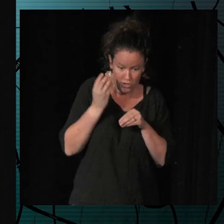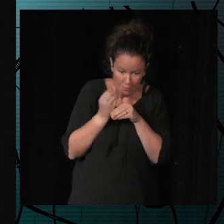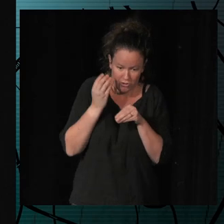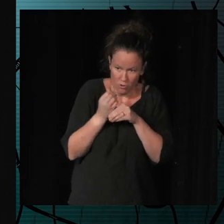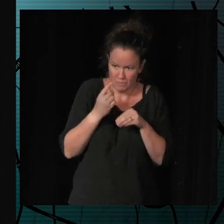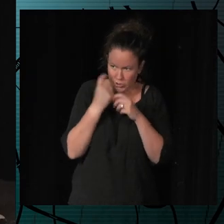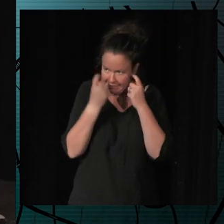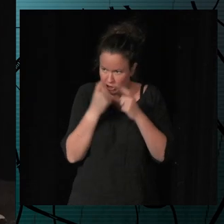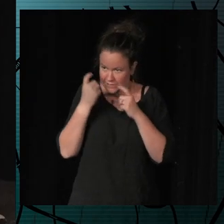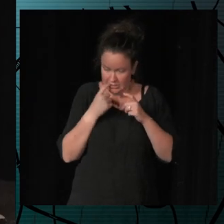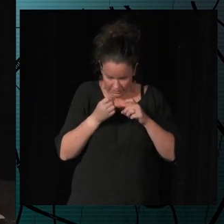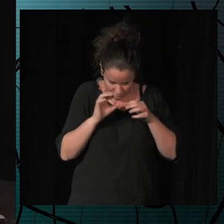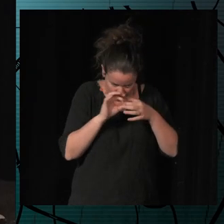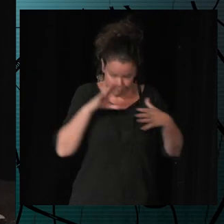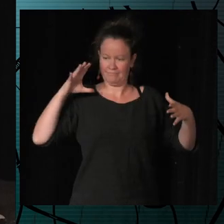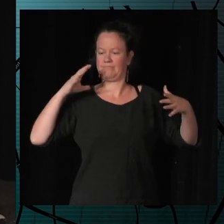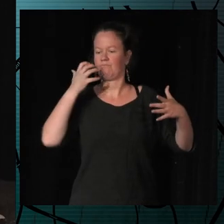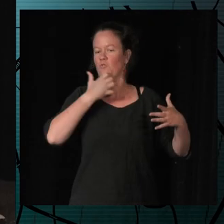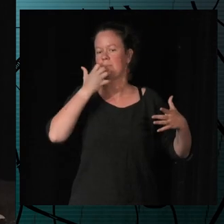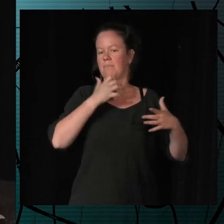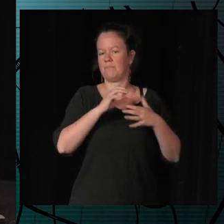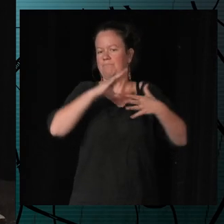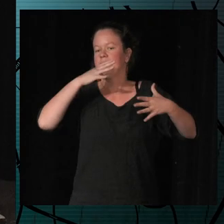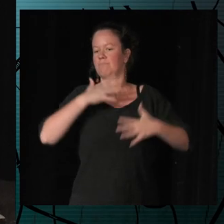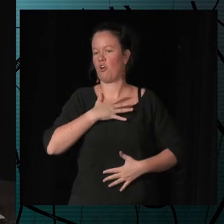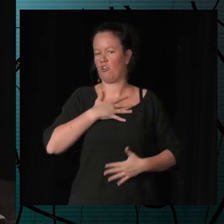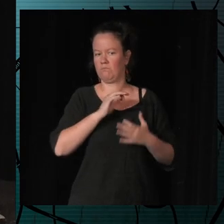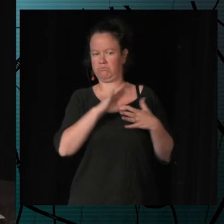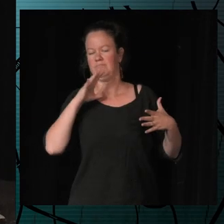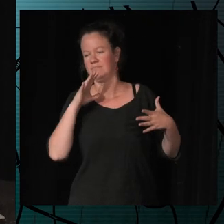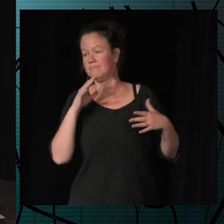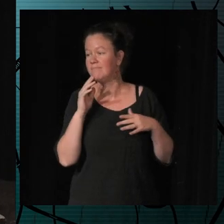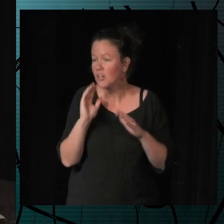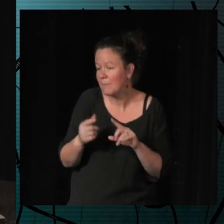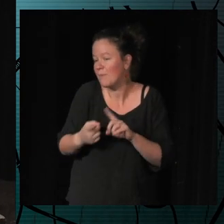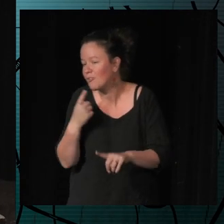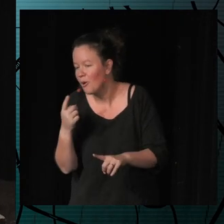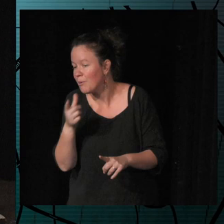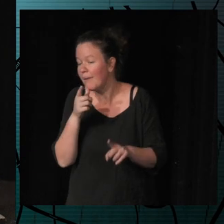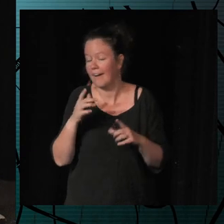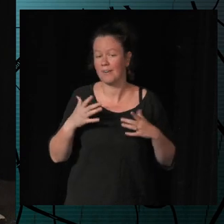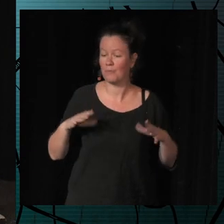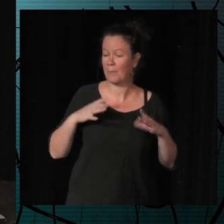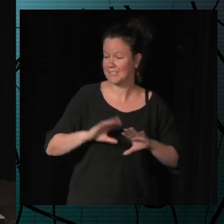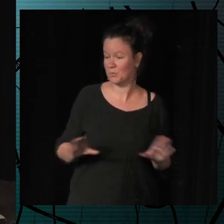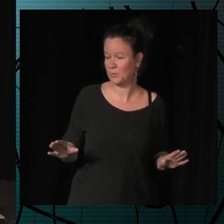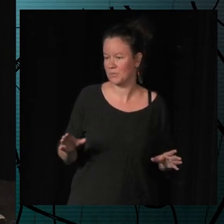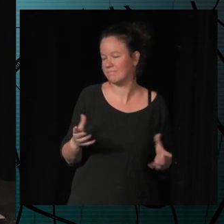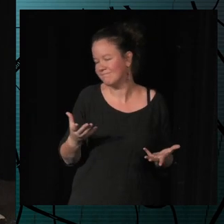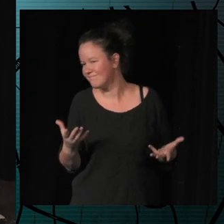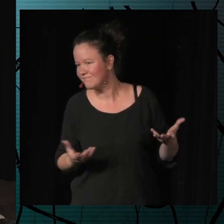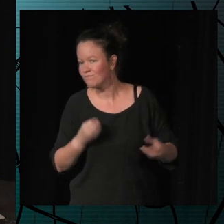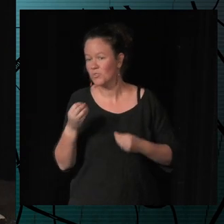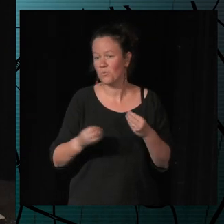très difficile à régler mais qui est important pour l'horreur malgré tout donc on peut pas forcément s'en dispenser ou alors on joue que sur la mise en scène